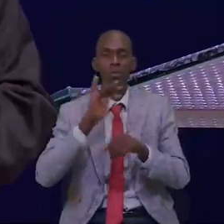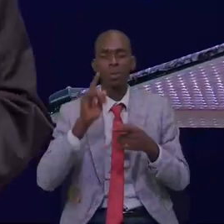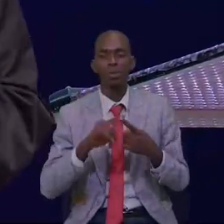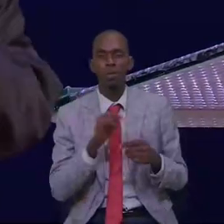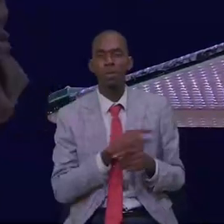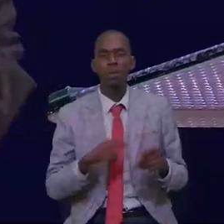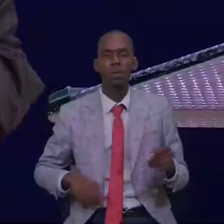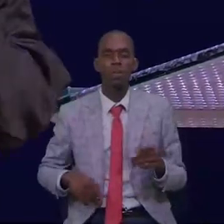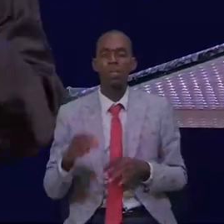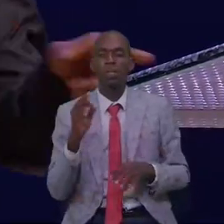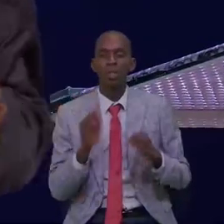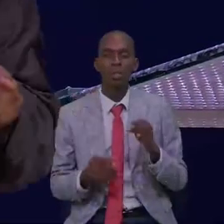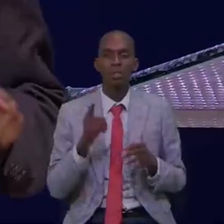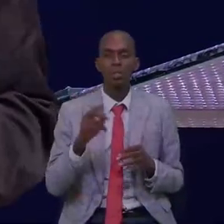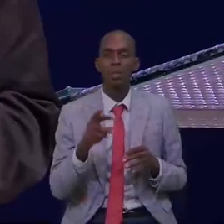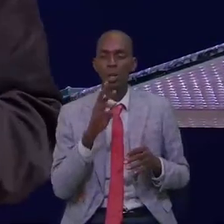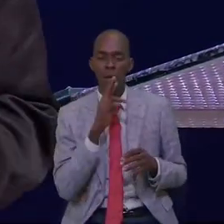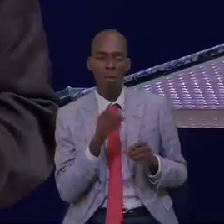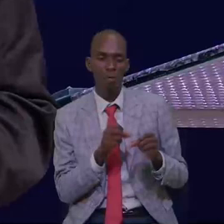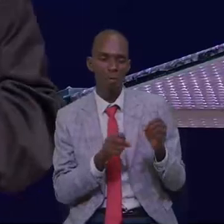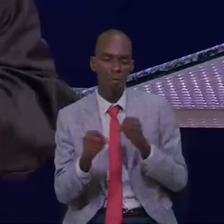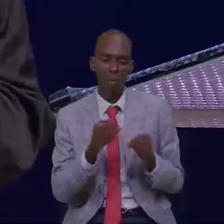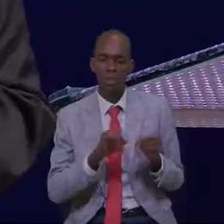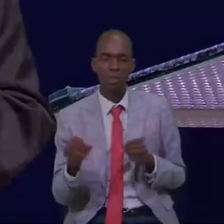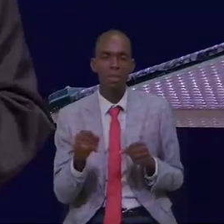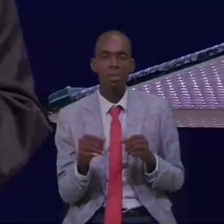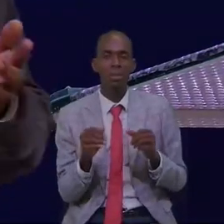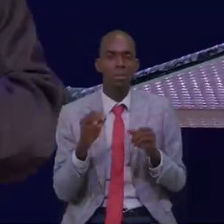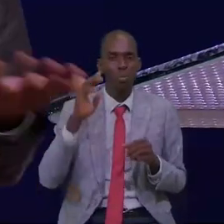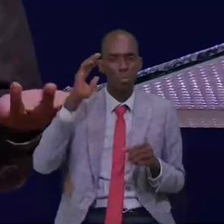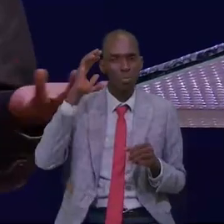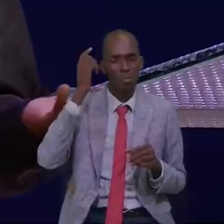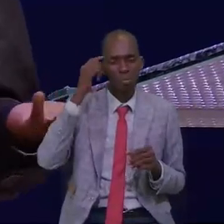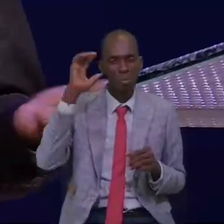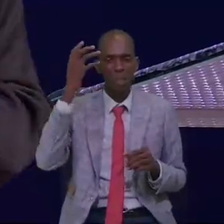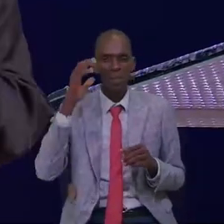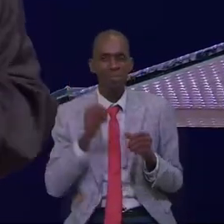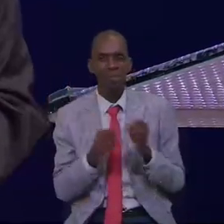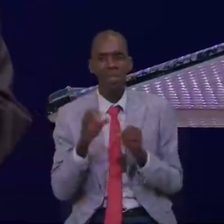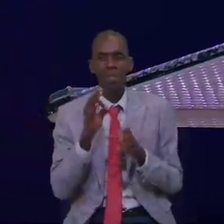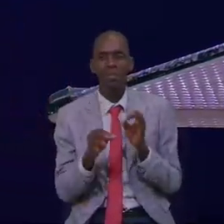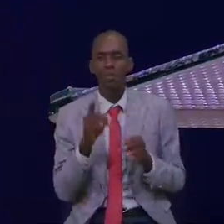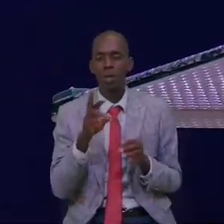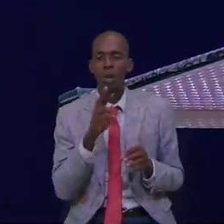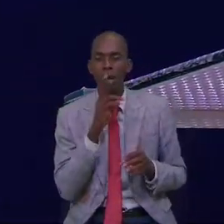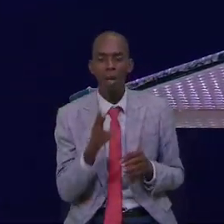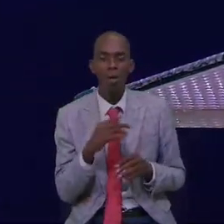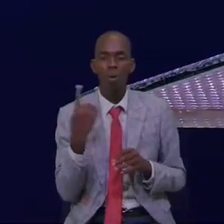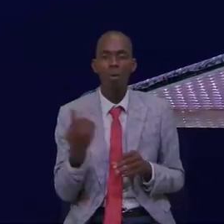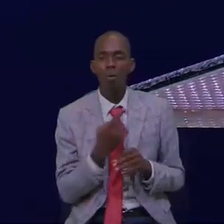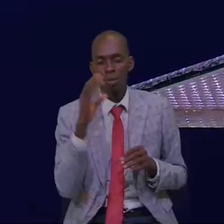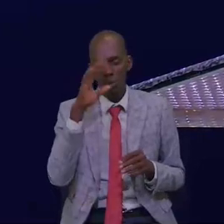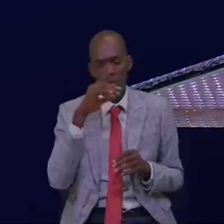cœur, s'il y a la rancune dans le cœur, s'il y a la lutte, le combat, les querelles